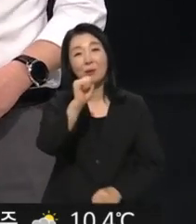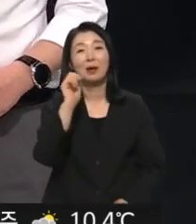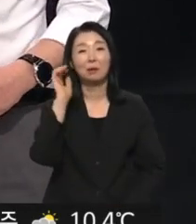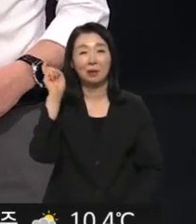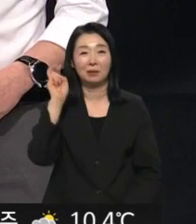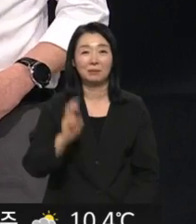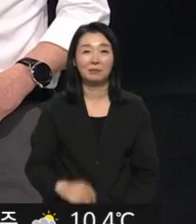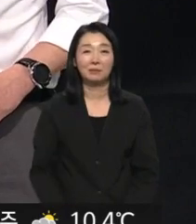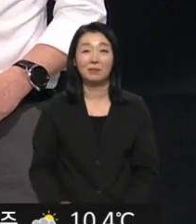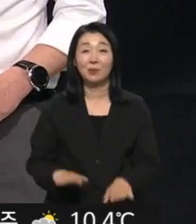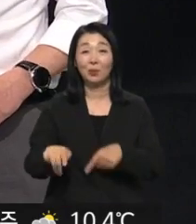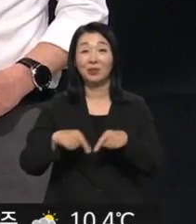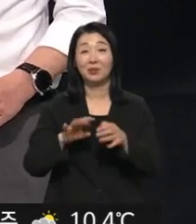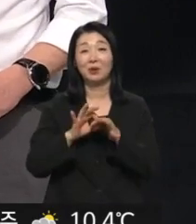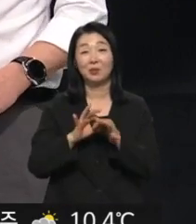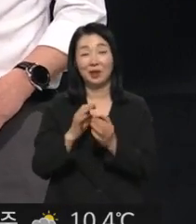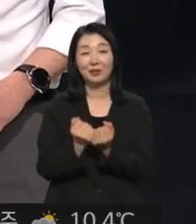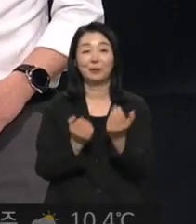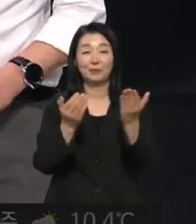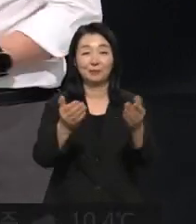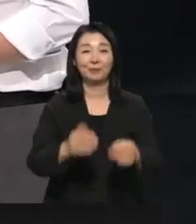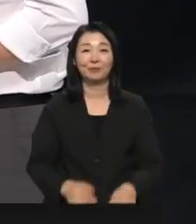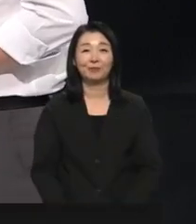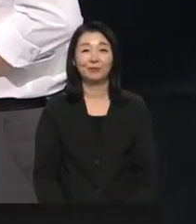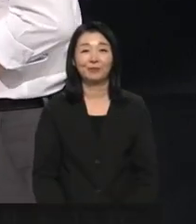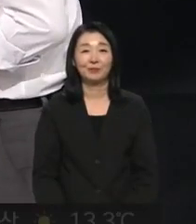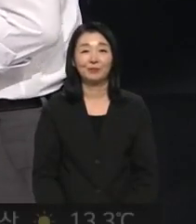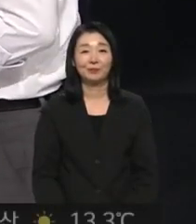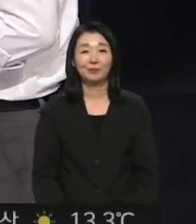모르겠습니다. 오늘의 정치 인사이드 이렇게 정리합니다.